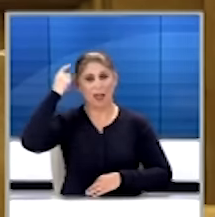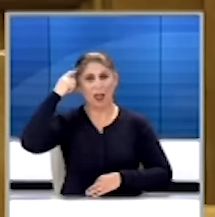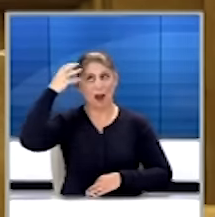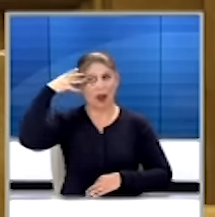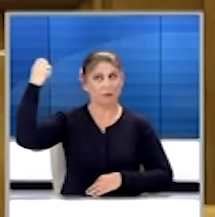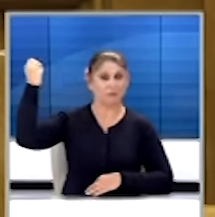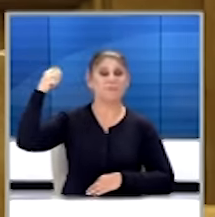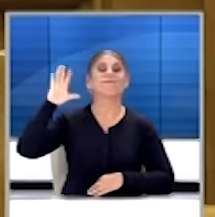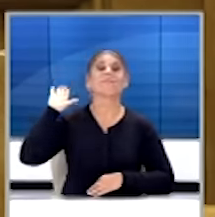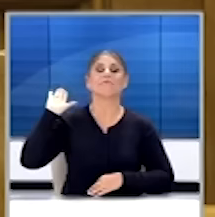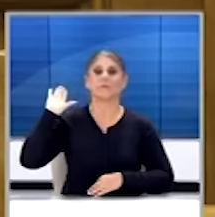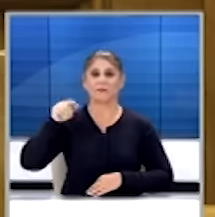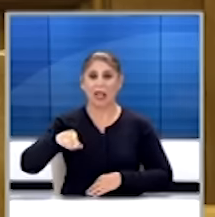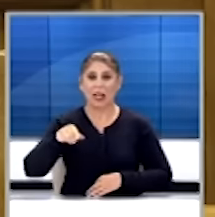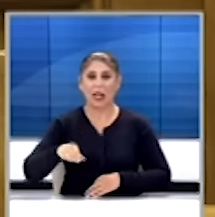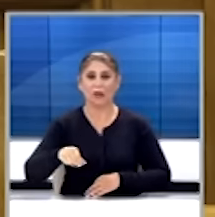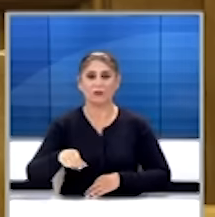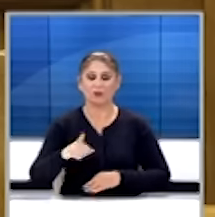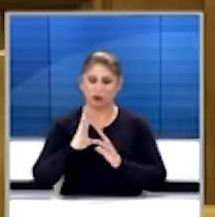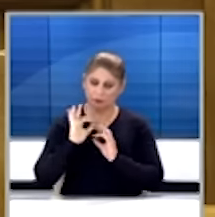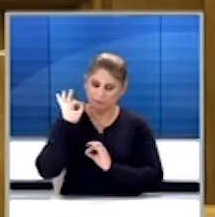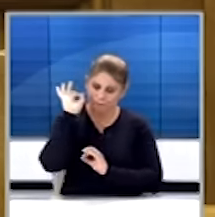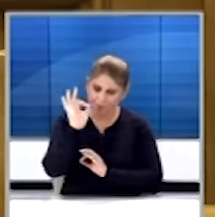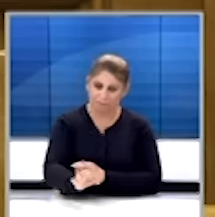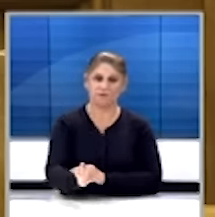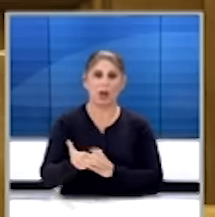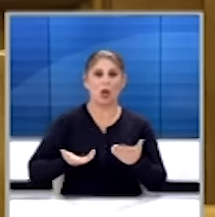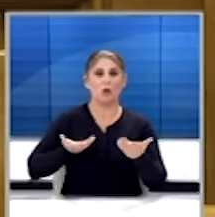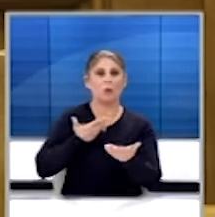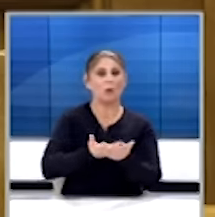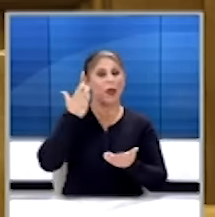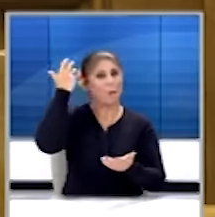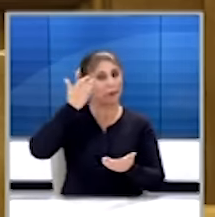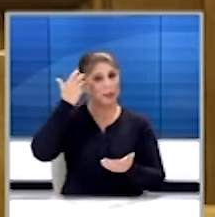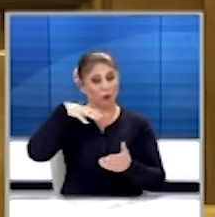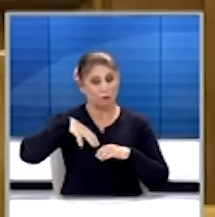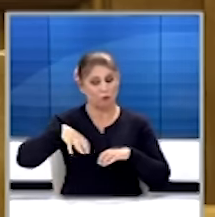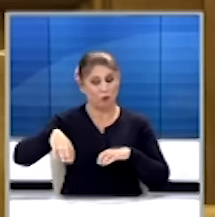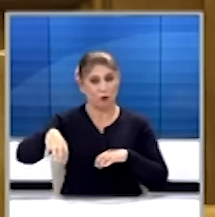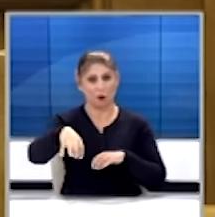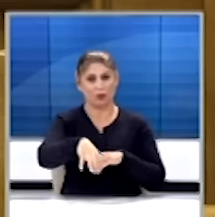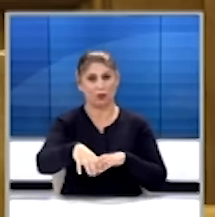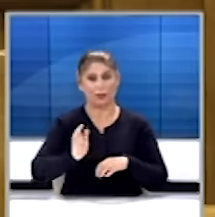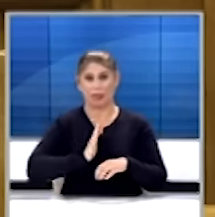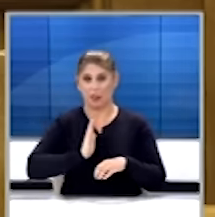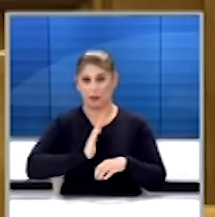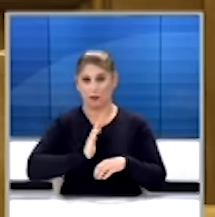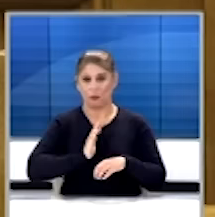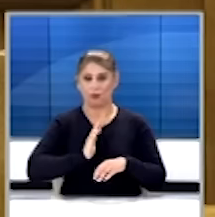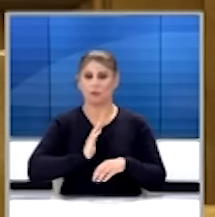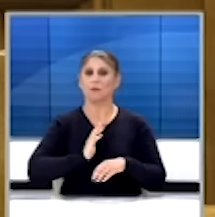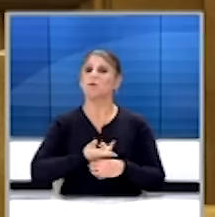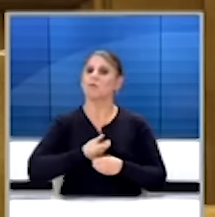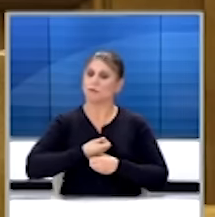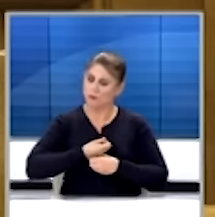μας? Είναι το καταστάλαγμα των προτάσεων των επιστημονικών φορέων και των ανθρώπων που δίνουν